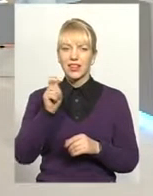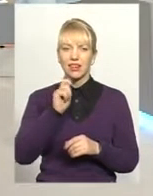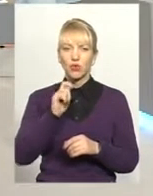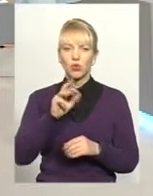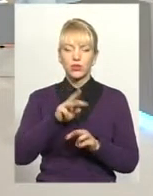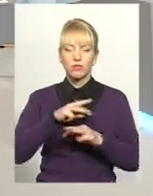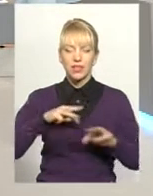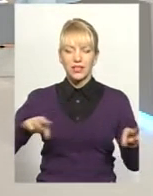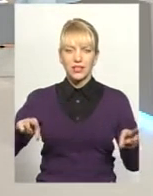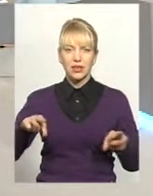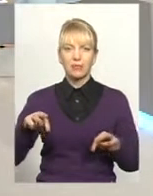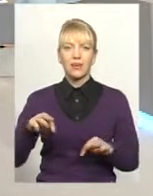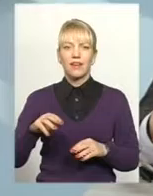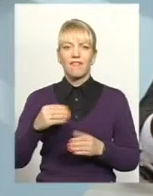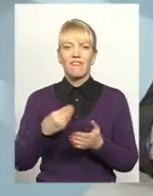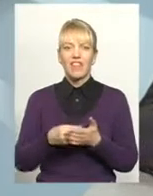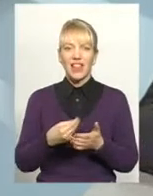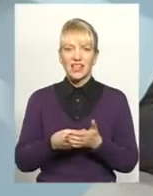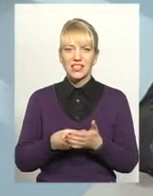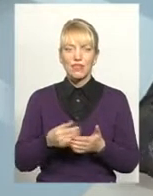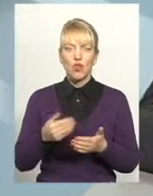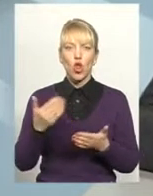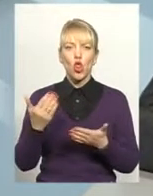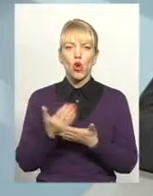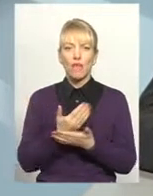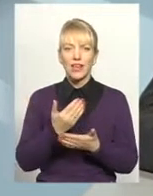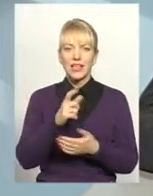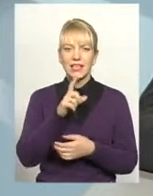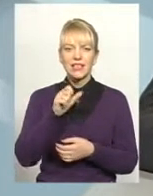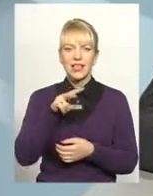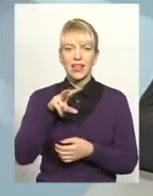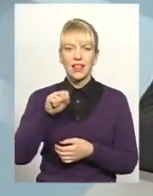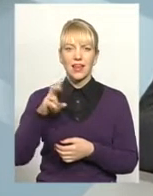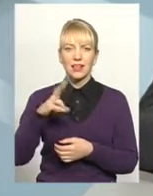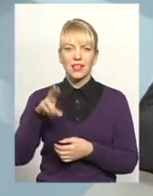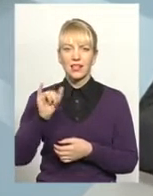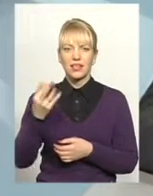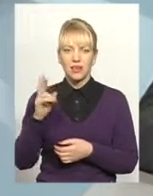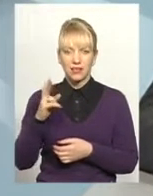Зеландії. Дуже мудра жінка, і сьогодні Нова Зеландія – одна з